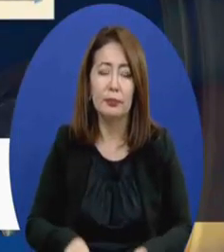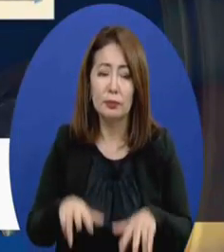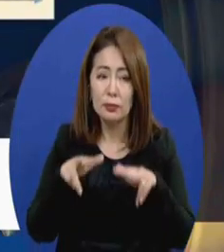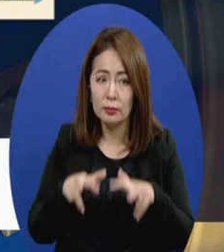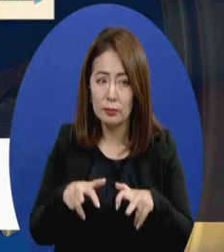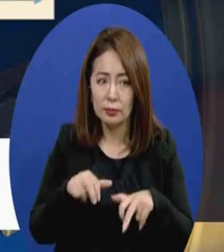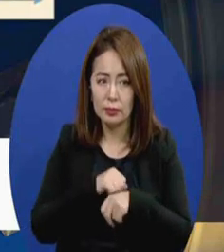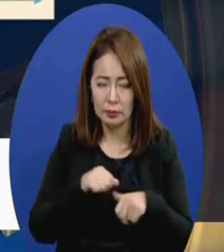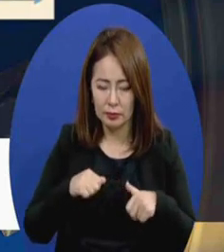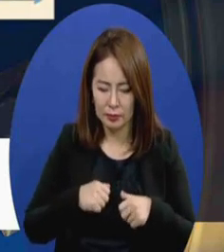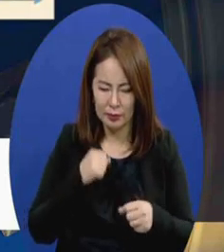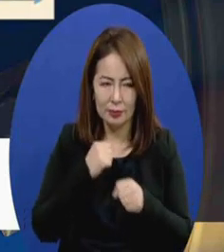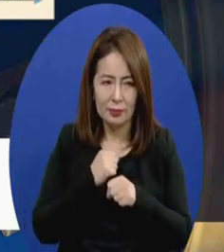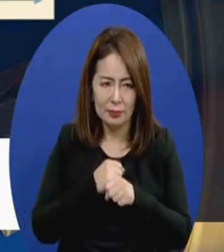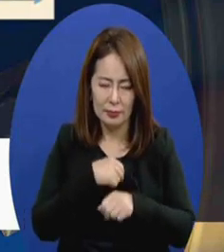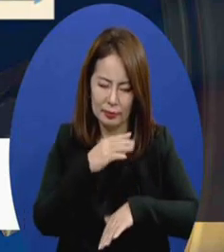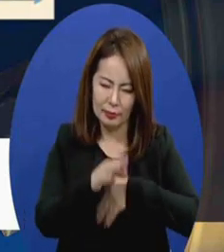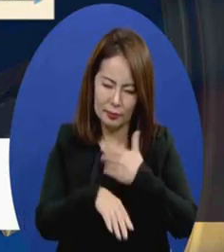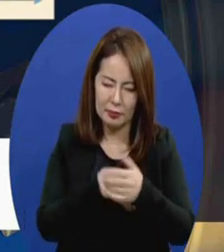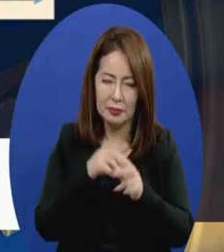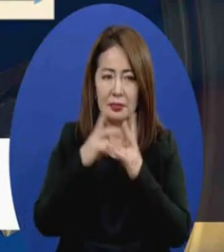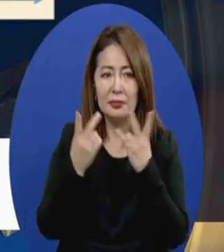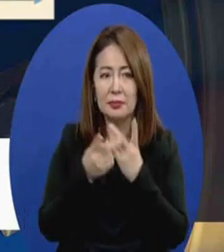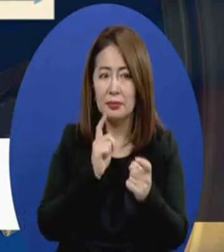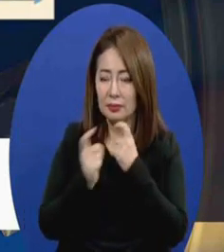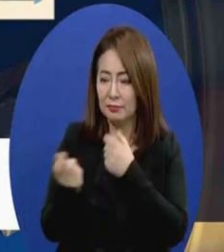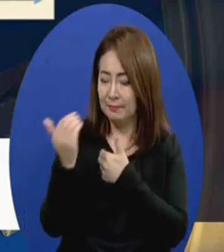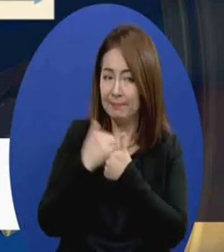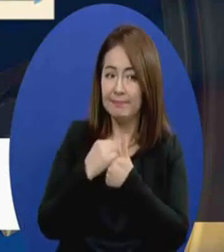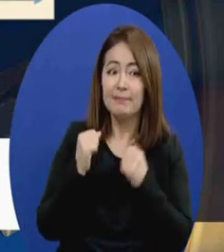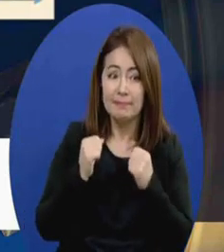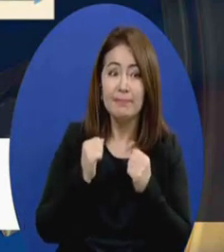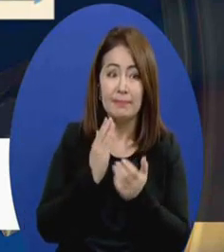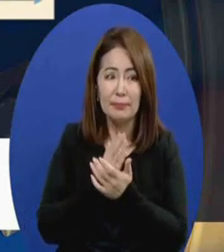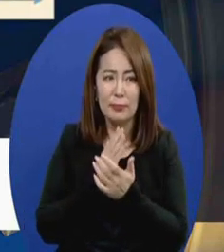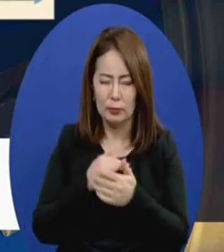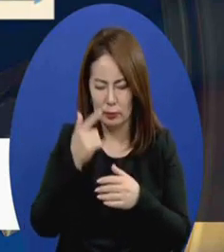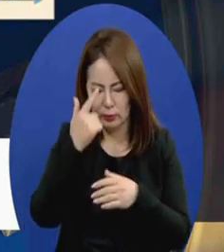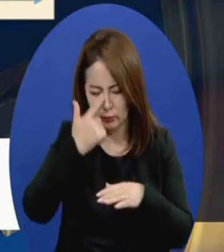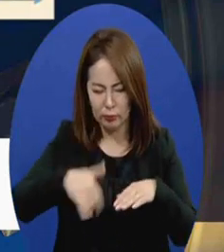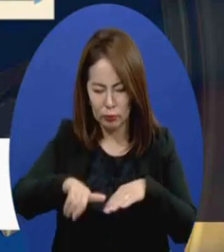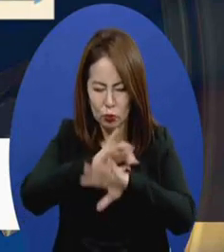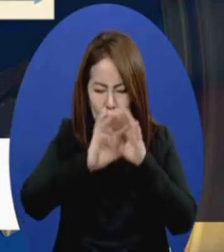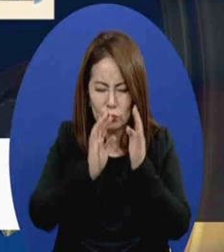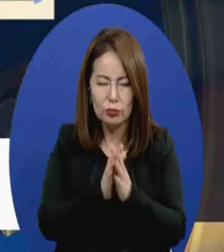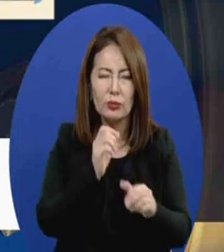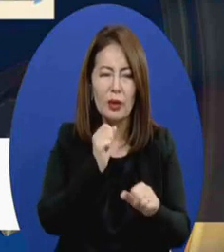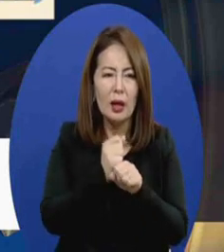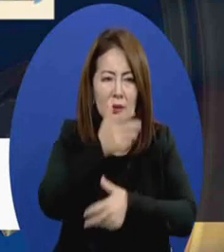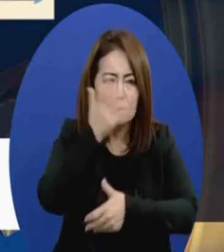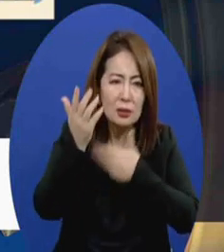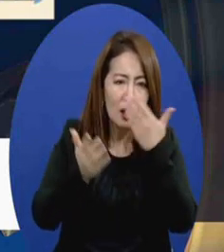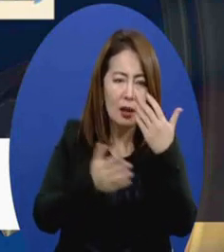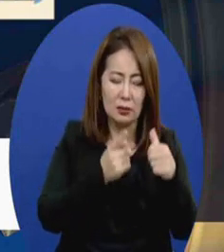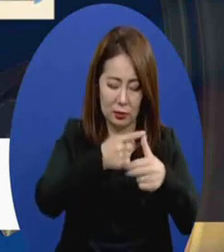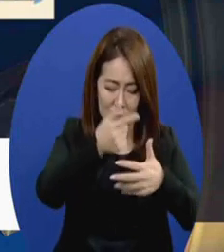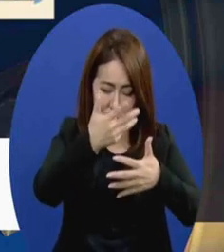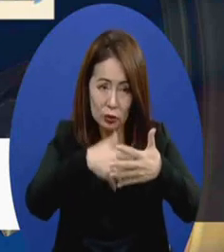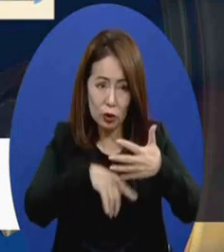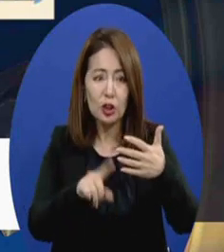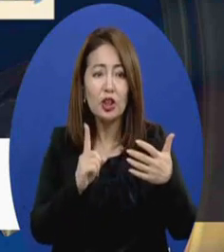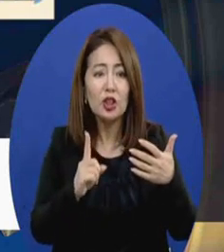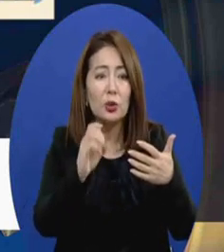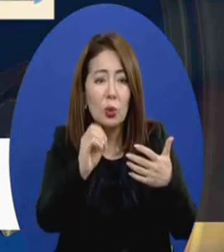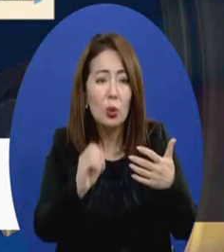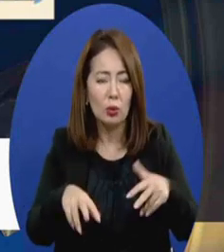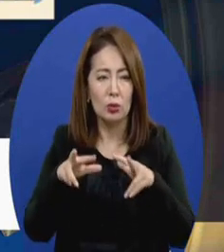байгаа. Энийн нэг бас жишээ нь өнөөдөр бол энэ 400 гаруй хэвтрэлт байдаг болон хөгжлийн бэрхшээлтэй энэ хүмүүст зориулсан